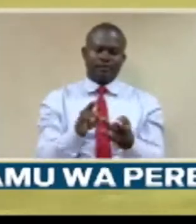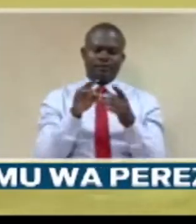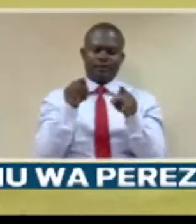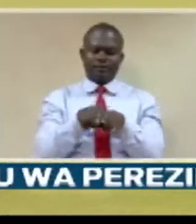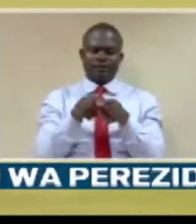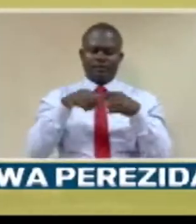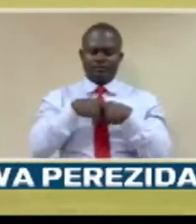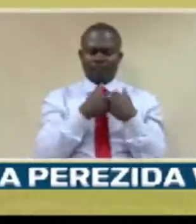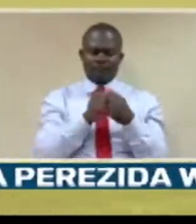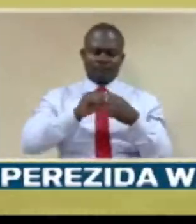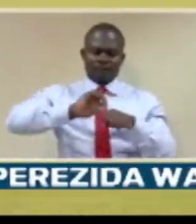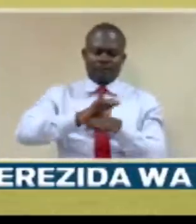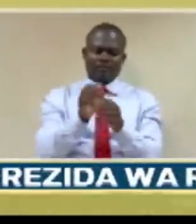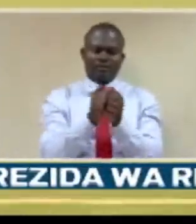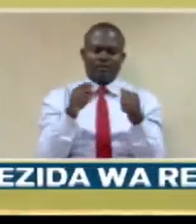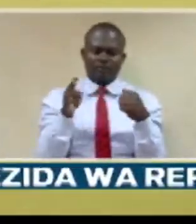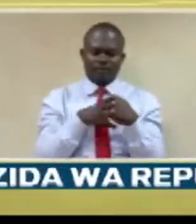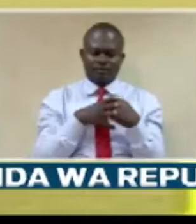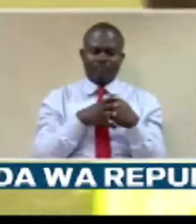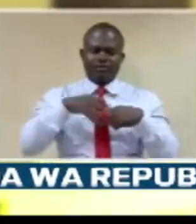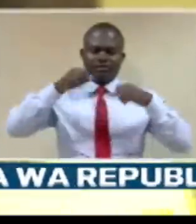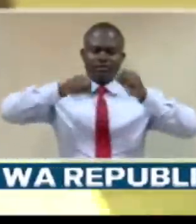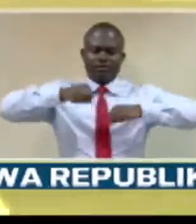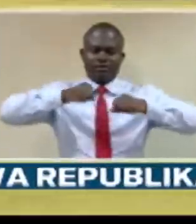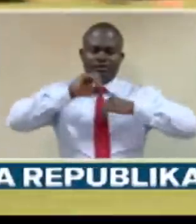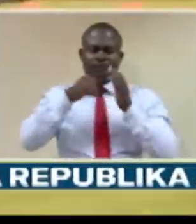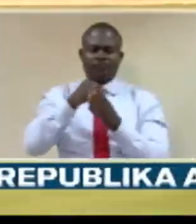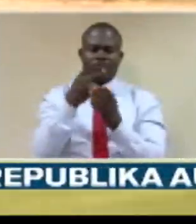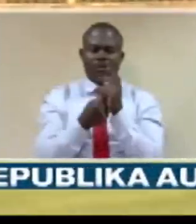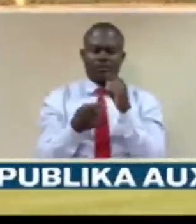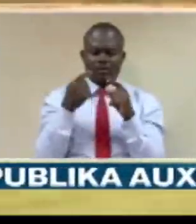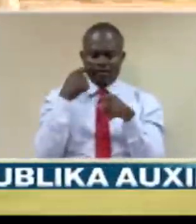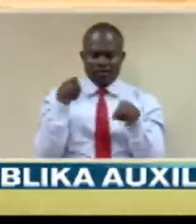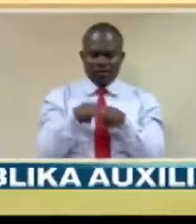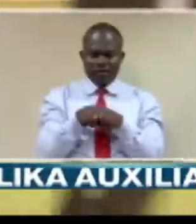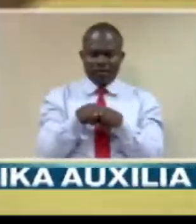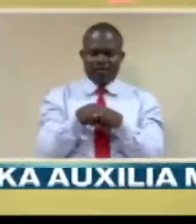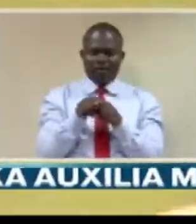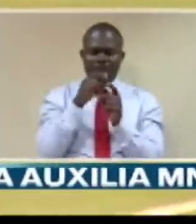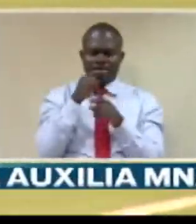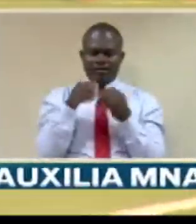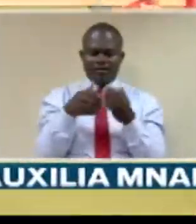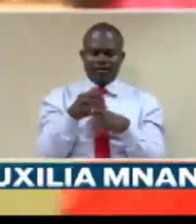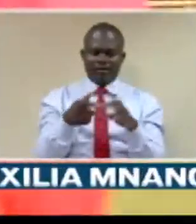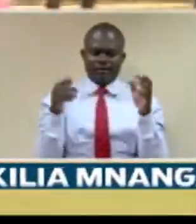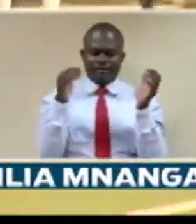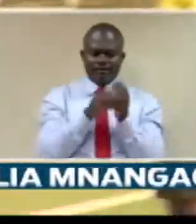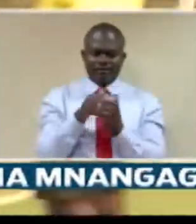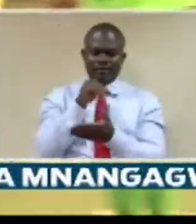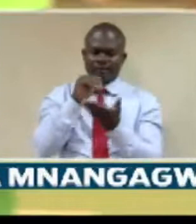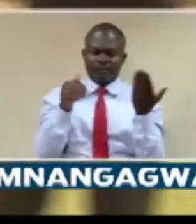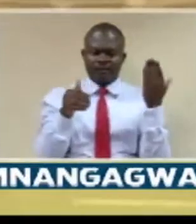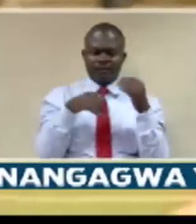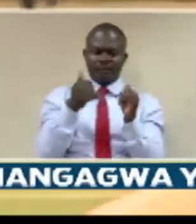nk'ibi byo guhangana na COVID-19. Amasezerano impande zombi zifata nka kimwe mu bisubizo, gusa ntabwo ari